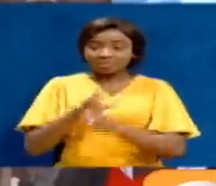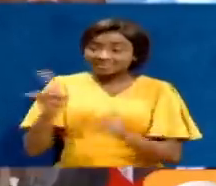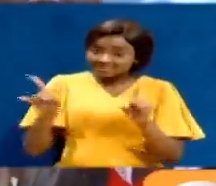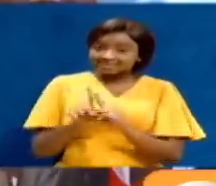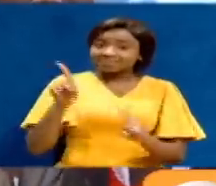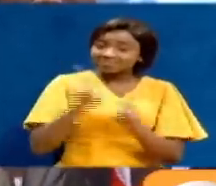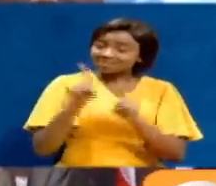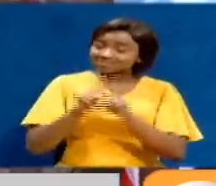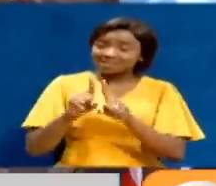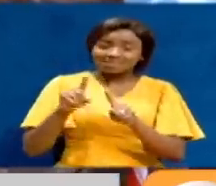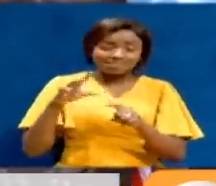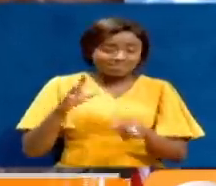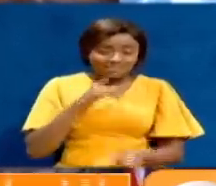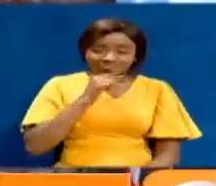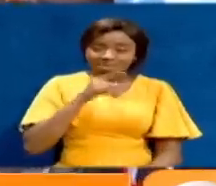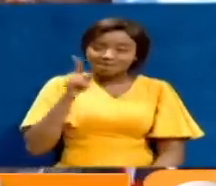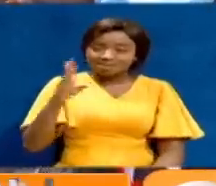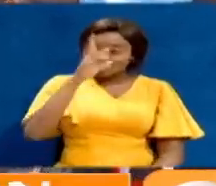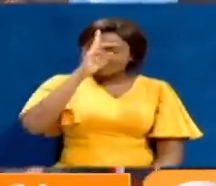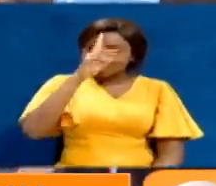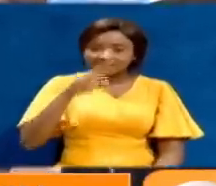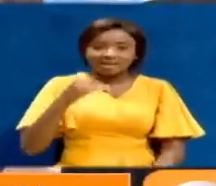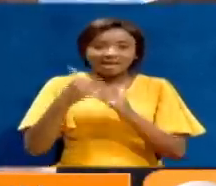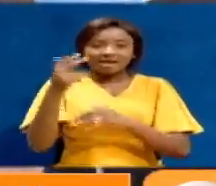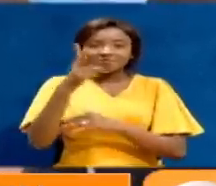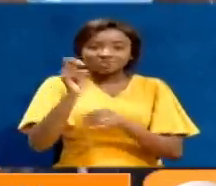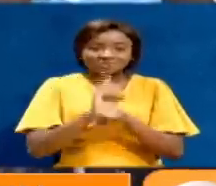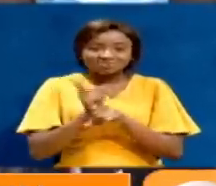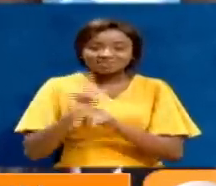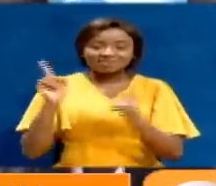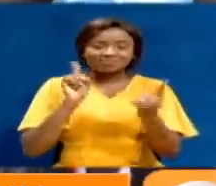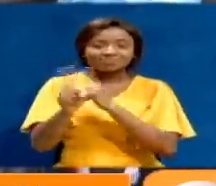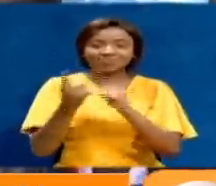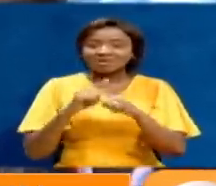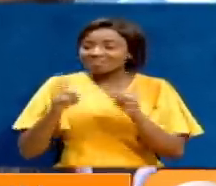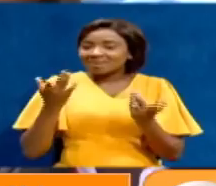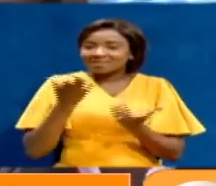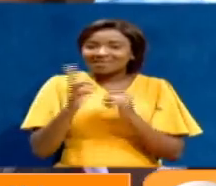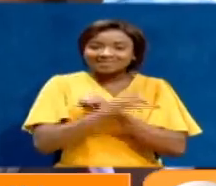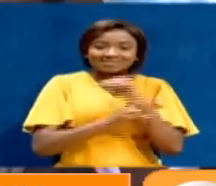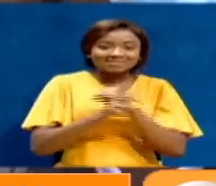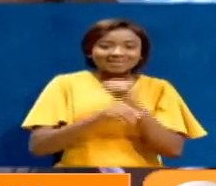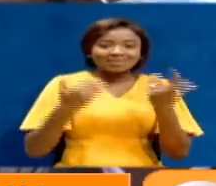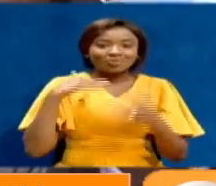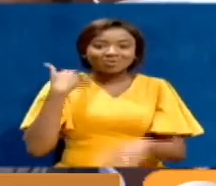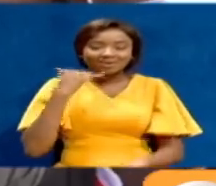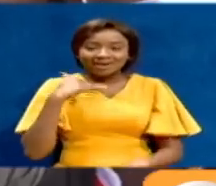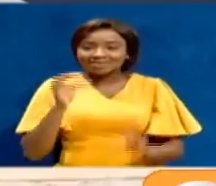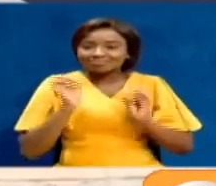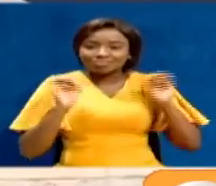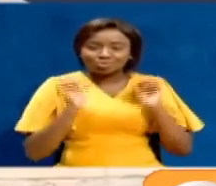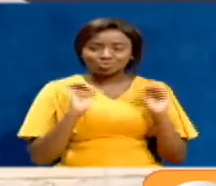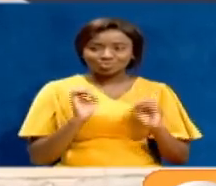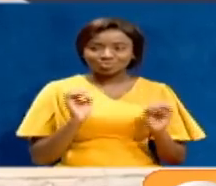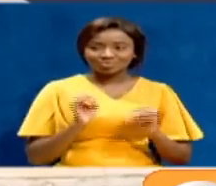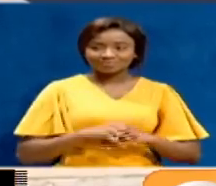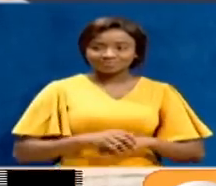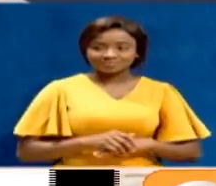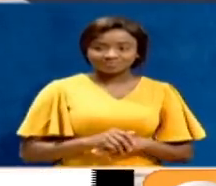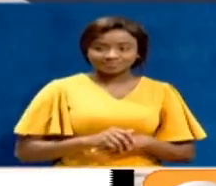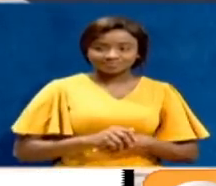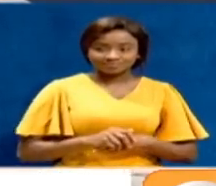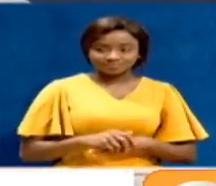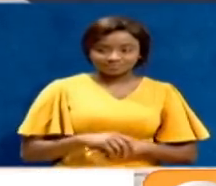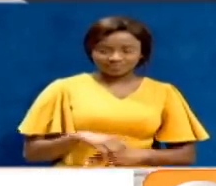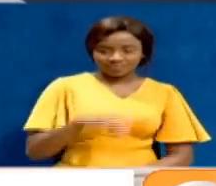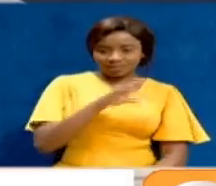several times, yani kila mara tu, hata kuwezi pita 20 minutes kawa japita. Na hapa kuja ifanyika kisanga ya wizi ama kuna watu wanapunduki hapana. Mkuu wa